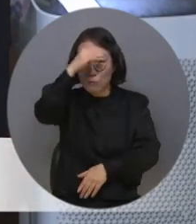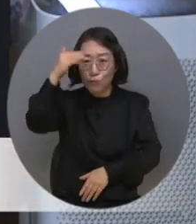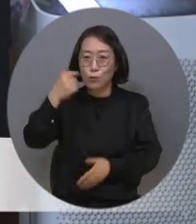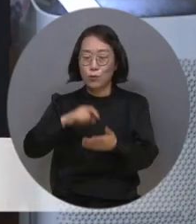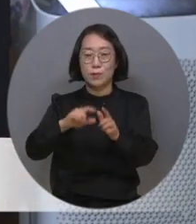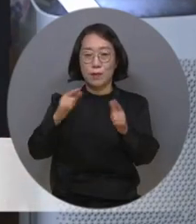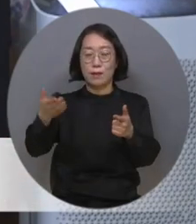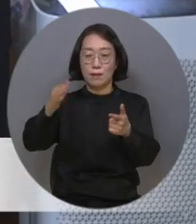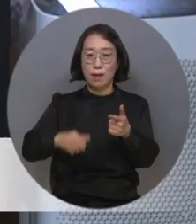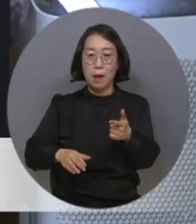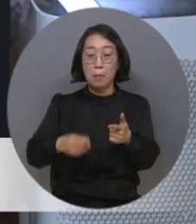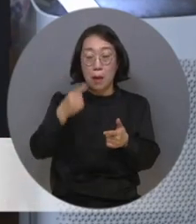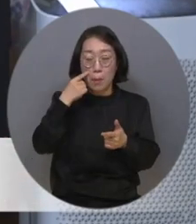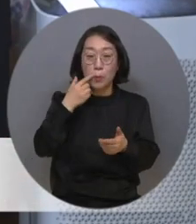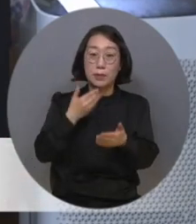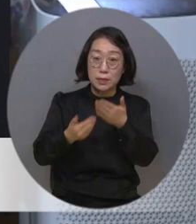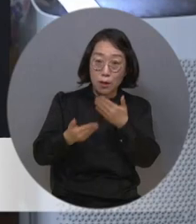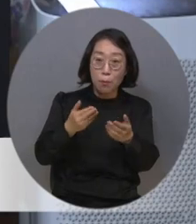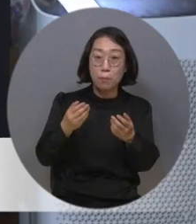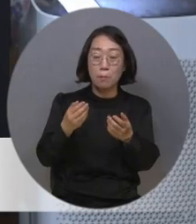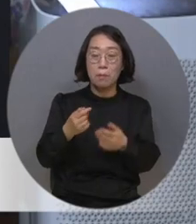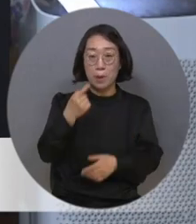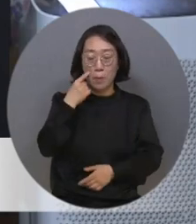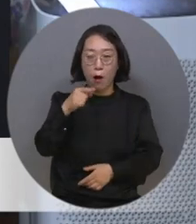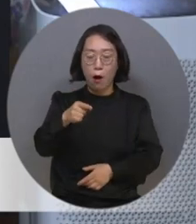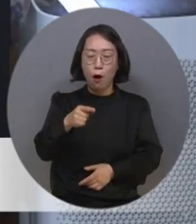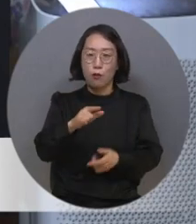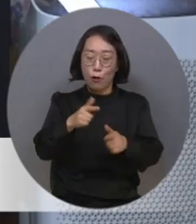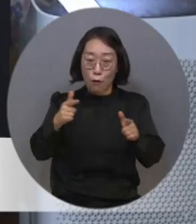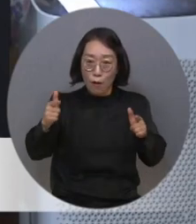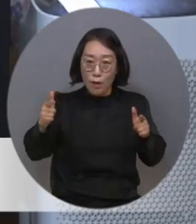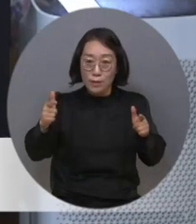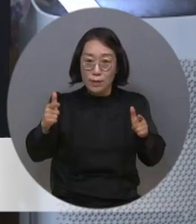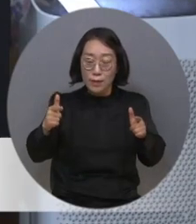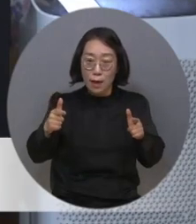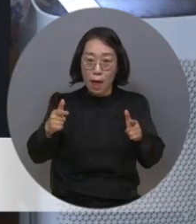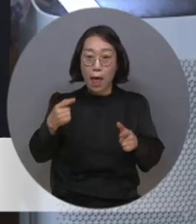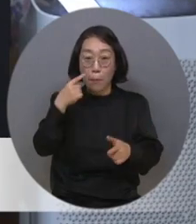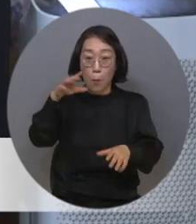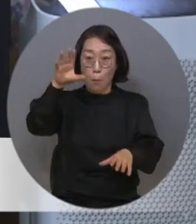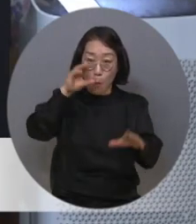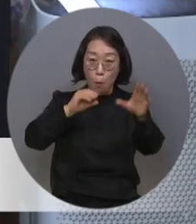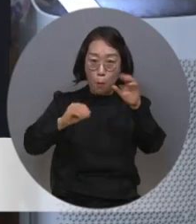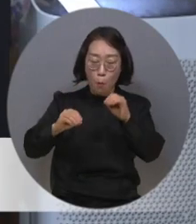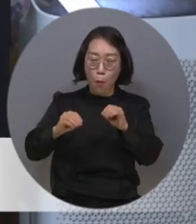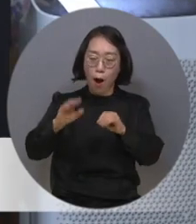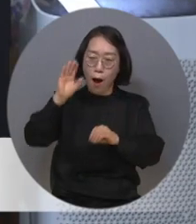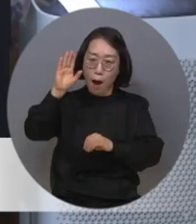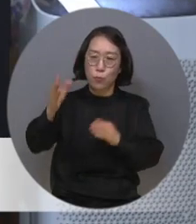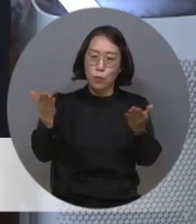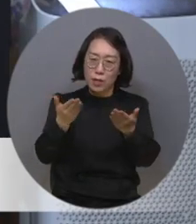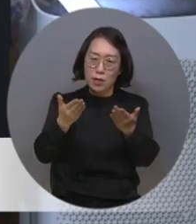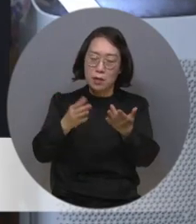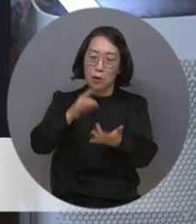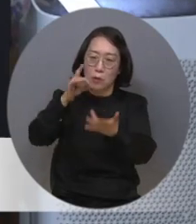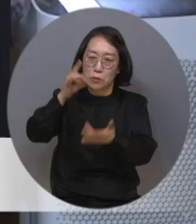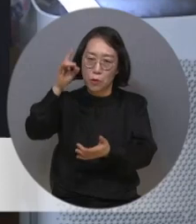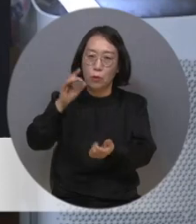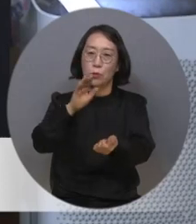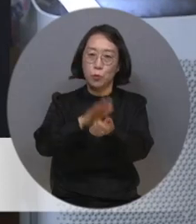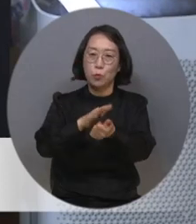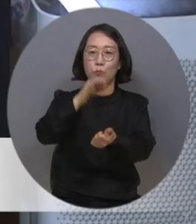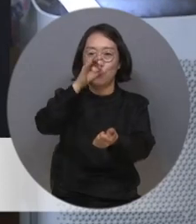아이들이 한번 체험해 보면서 아이들이 어떻게 보면 이 다양한 걸로 인해서 어떤 직업관 같은 것도 조금 많이 어떤 도움이 될 것 같다는 생각이